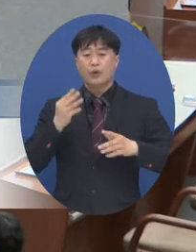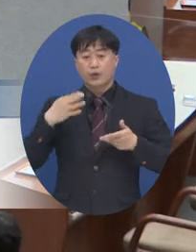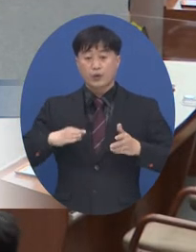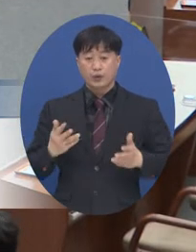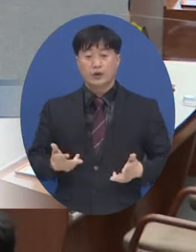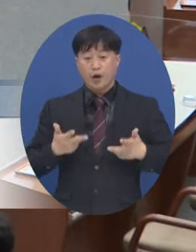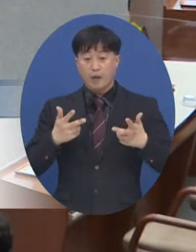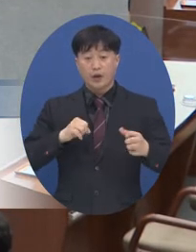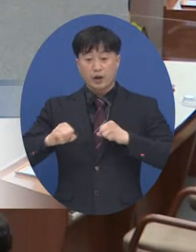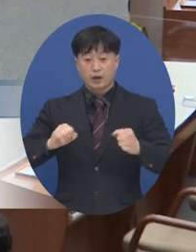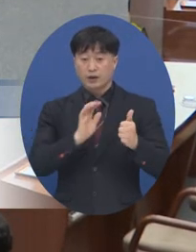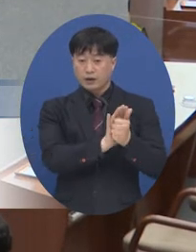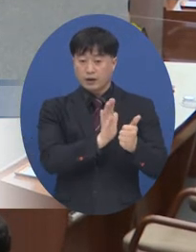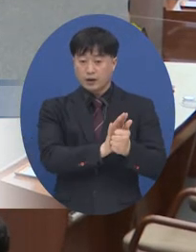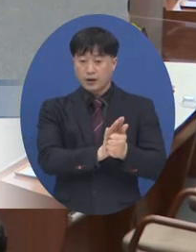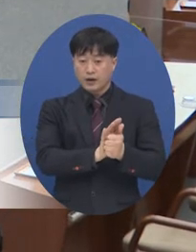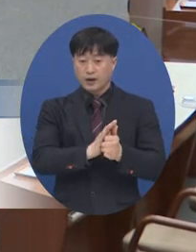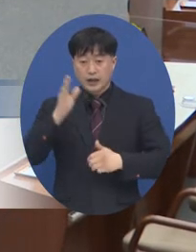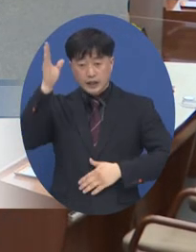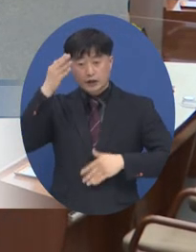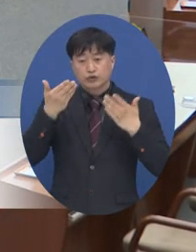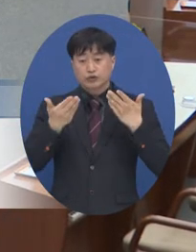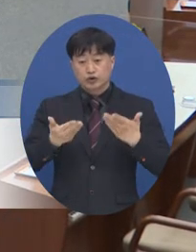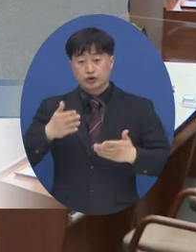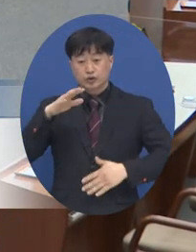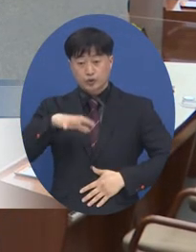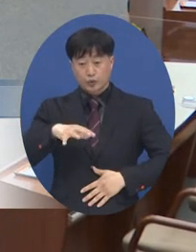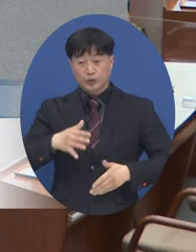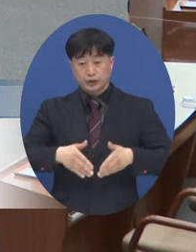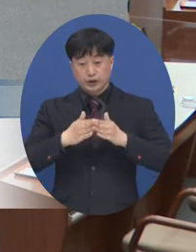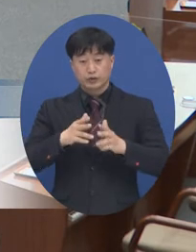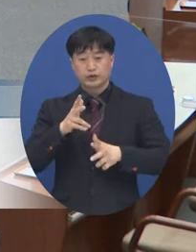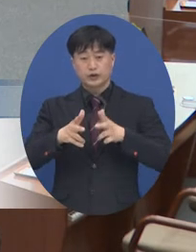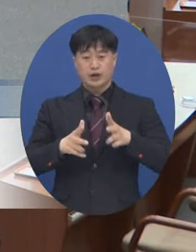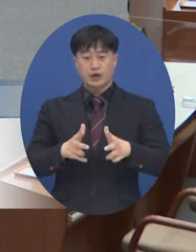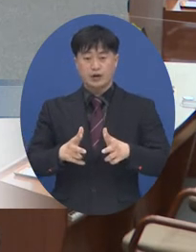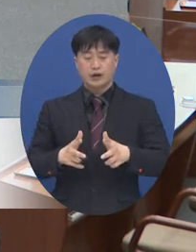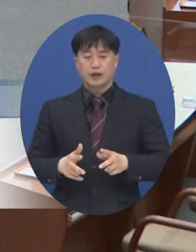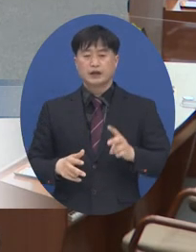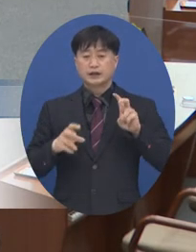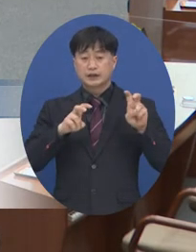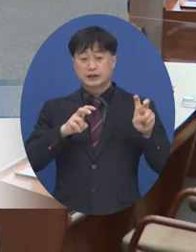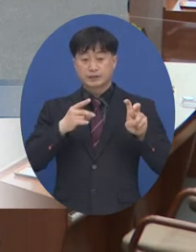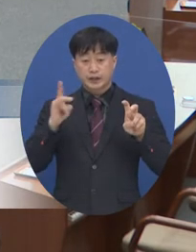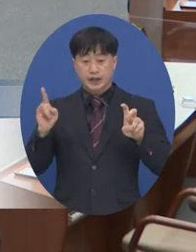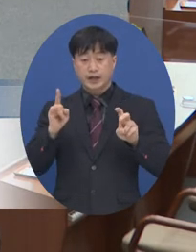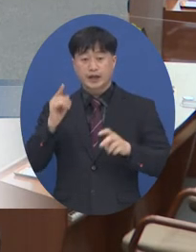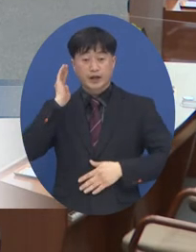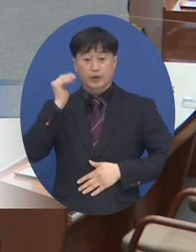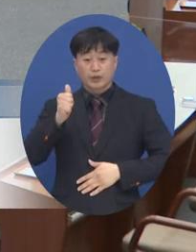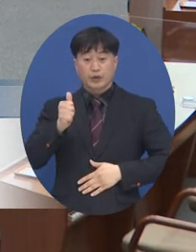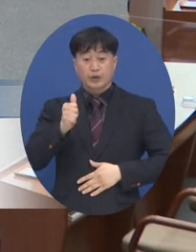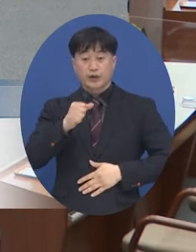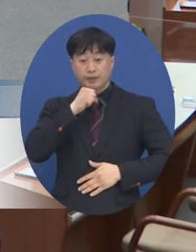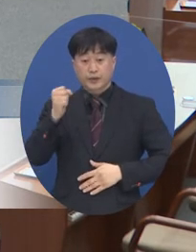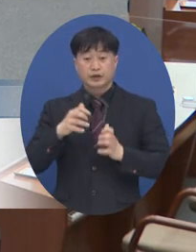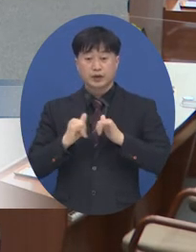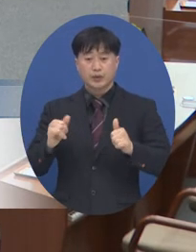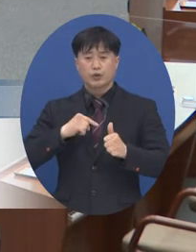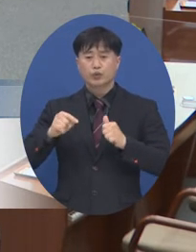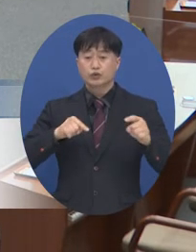오늘 경기도 자원봉사활동 지원 반려견 쉼터 조성화 사업과 제20대 대통령